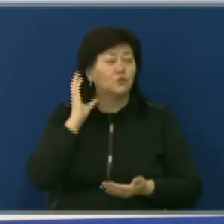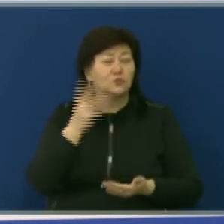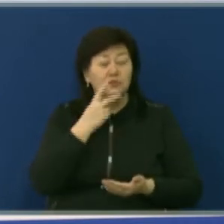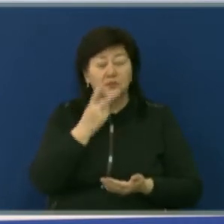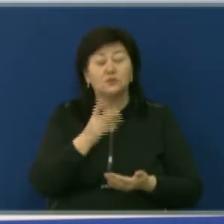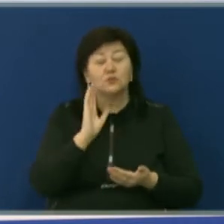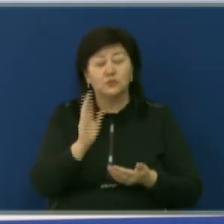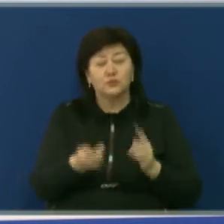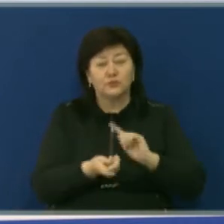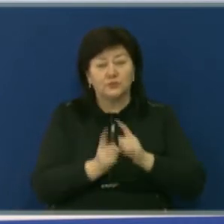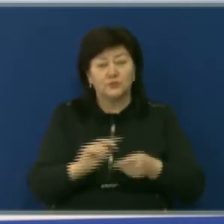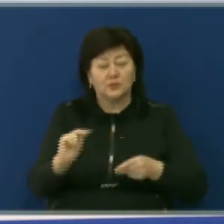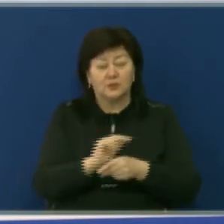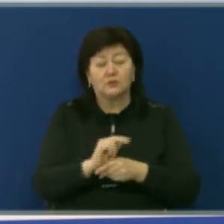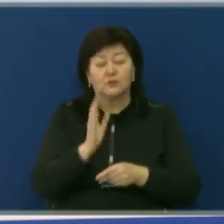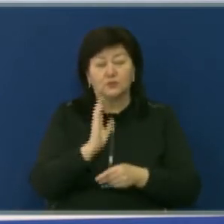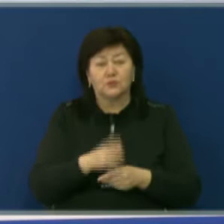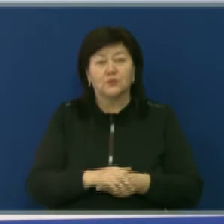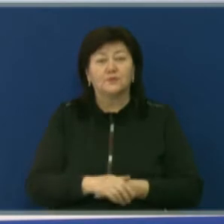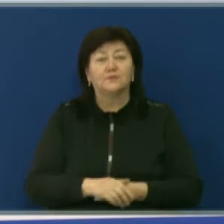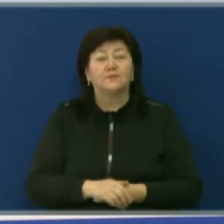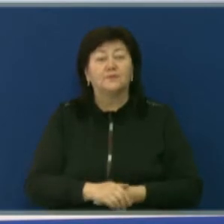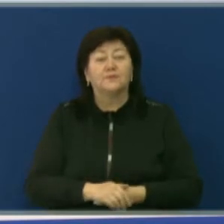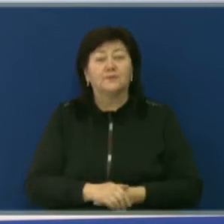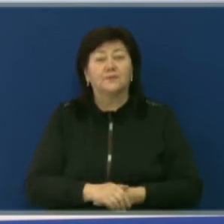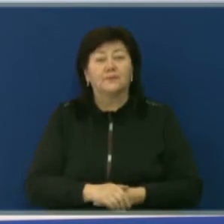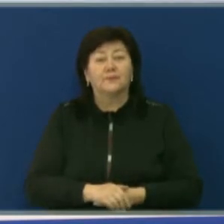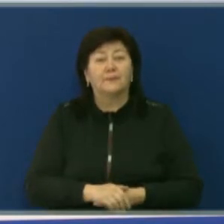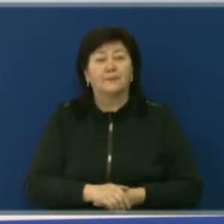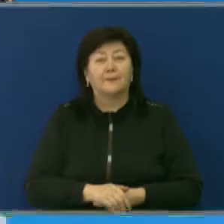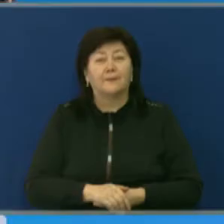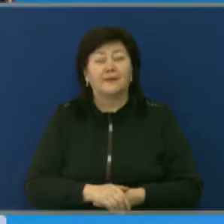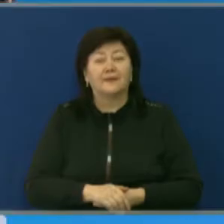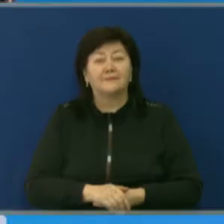в нашей дальнейшей работе, написал Аким города в своем аккаунте.